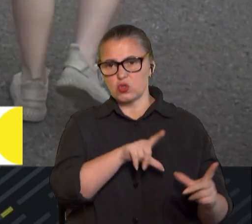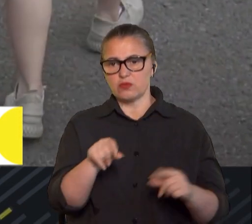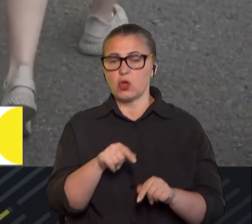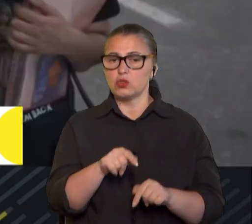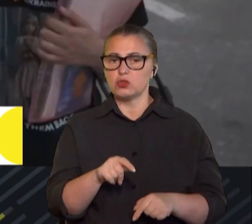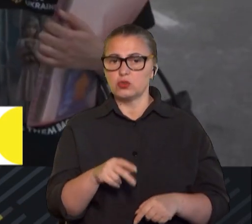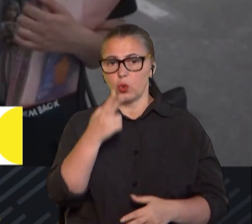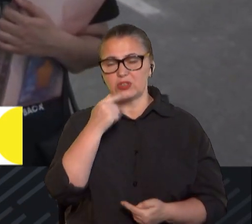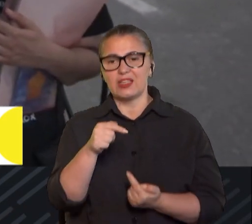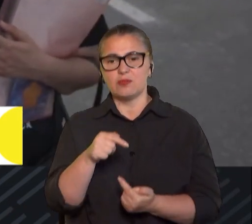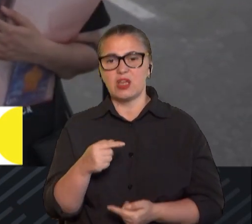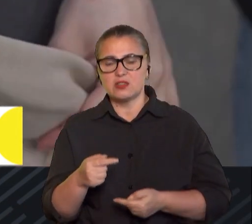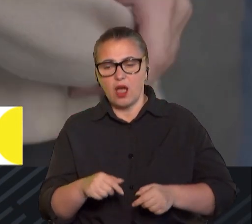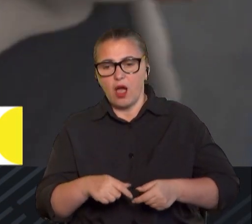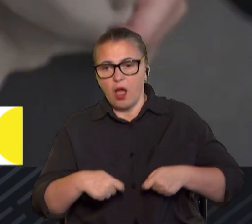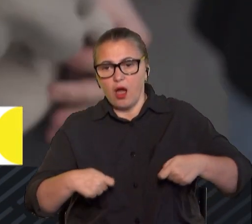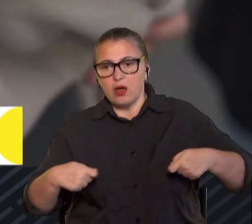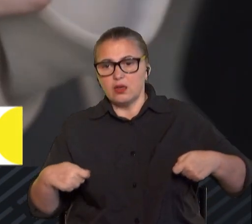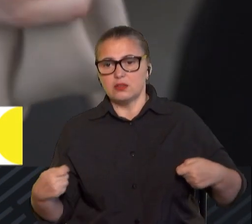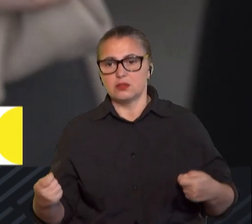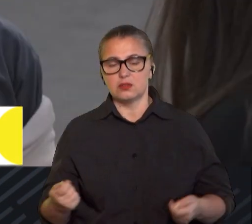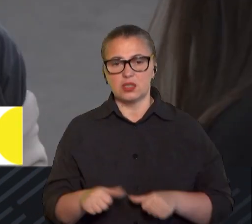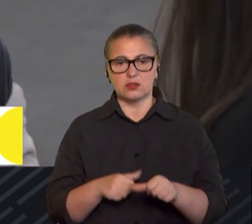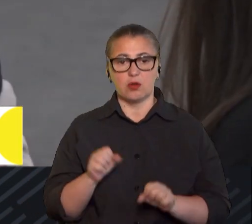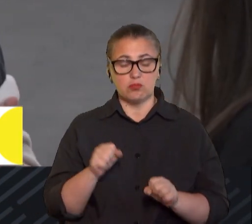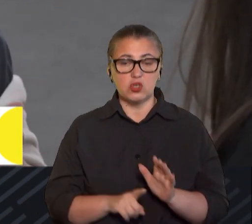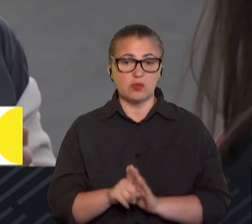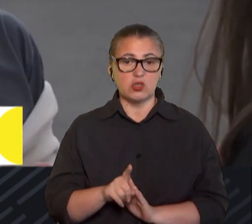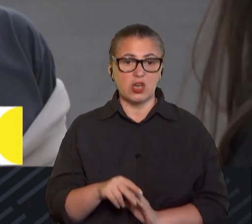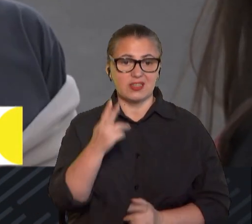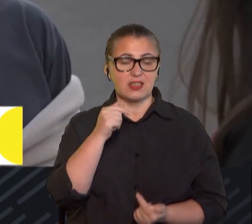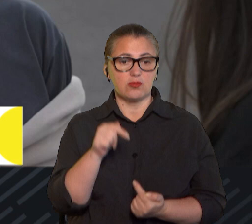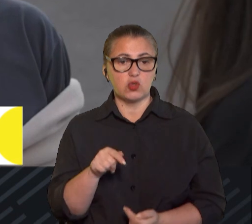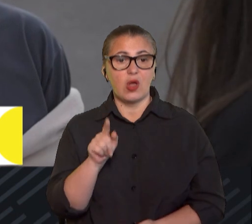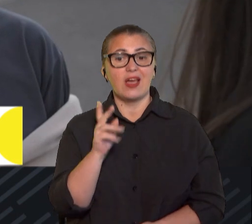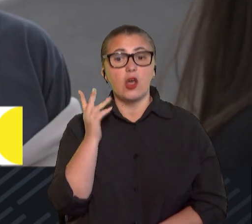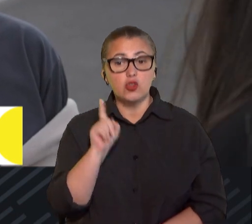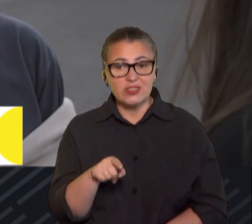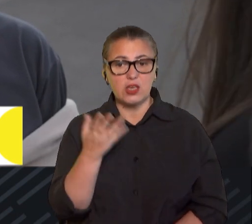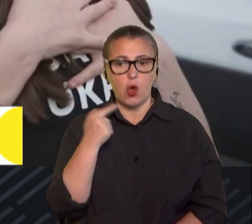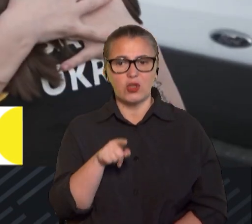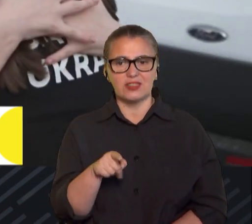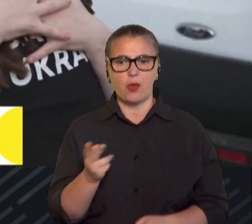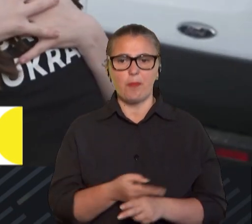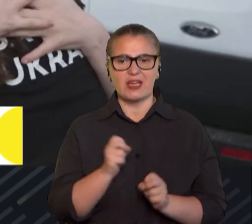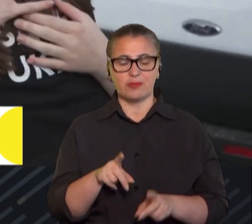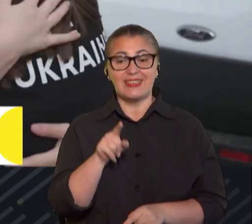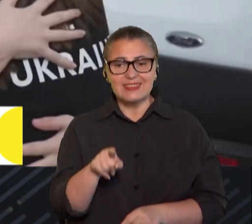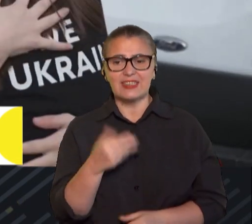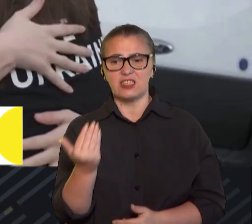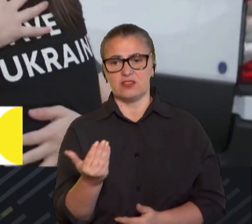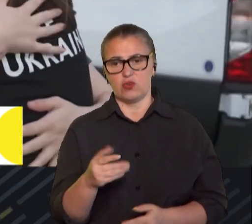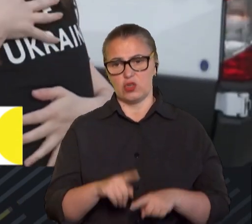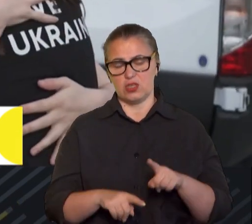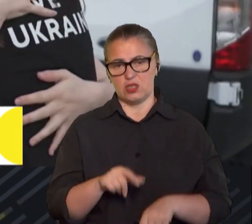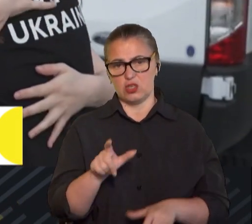адаптація розтягнеться на роки, тому що можна почати адаптуватися лише ти, коли перебуваєш у безпеці, ти і твої рідні.